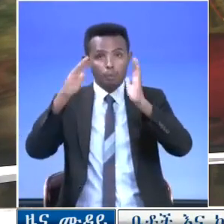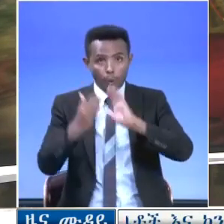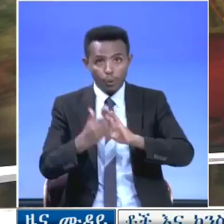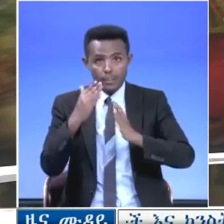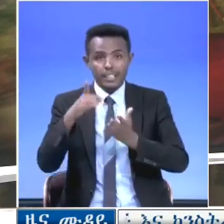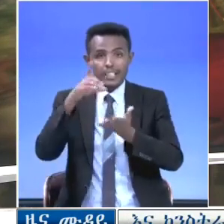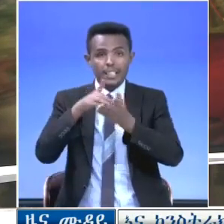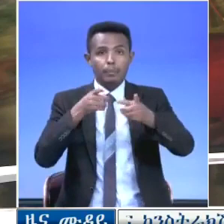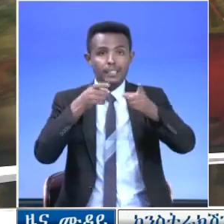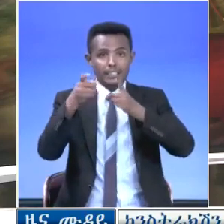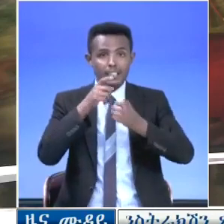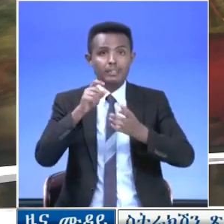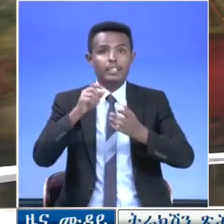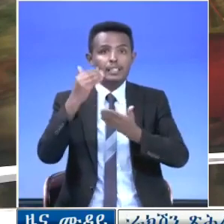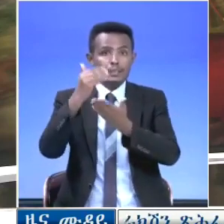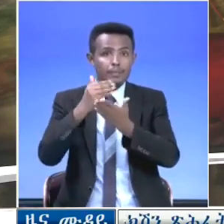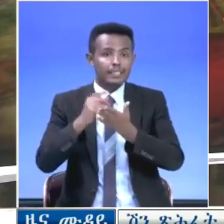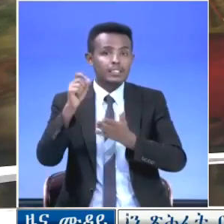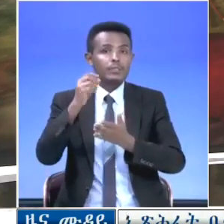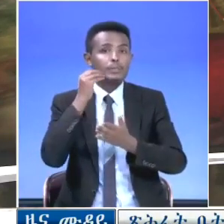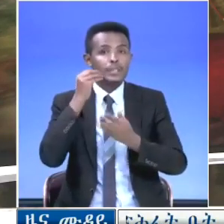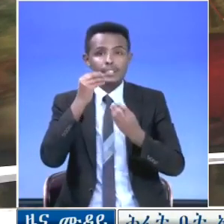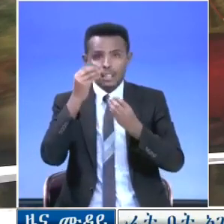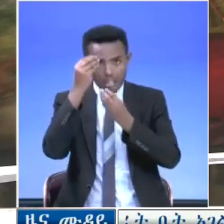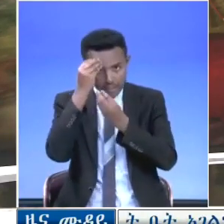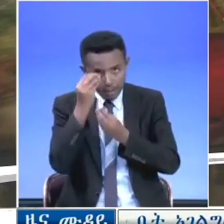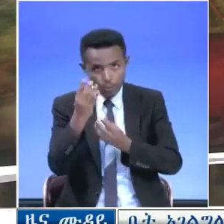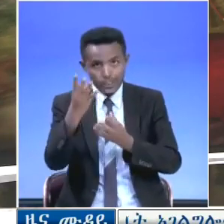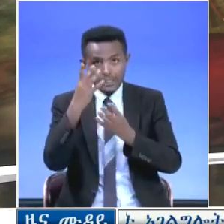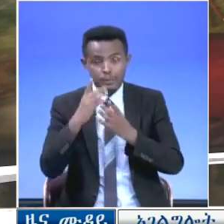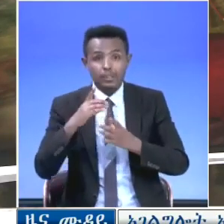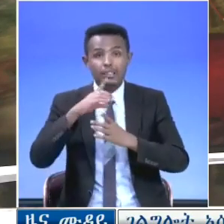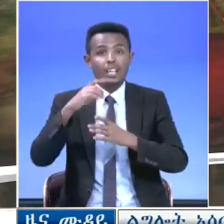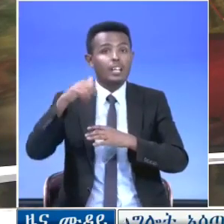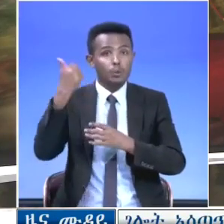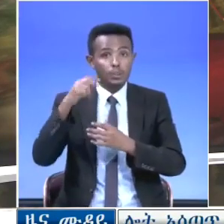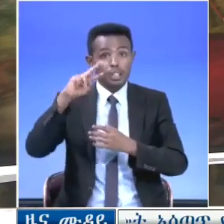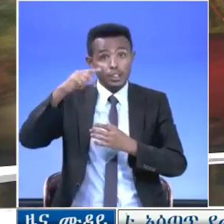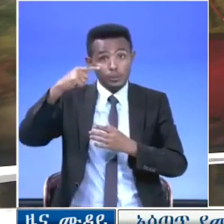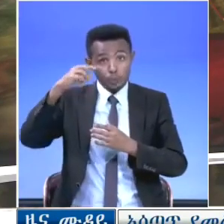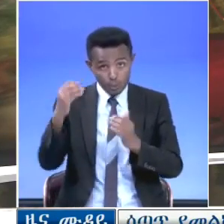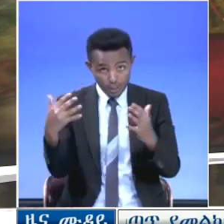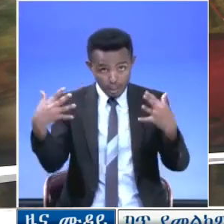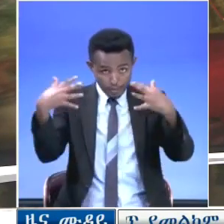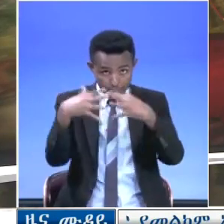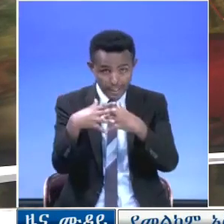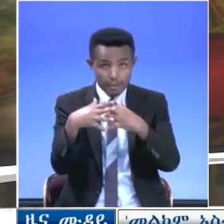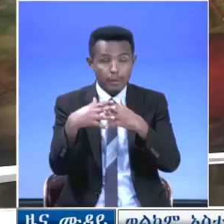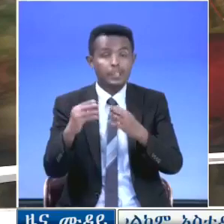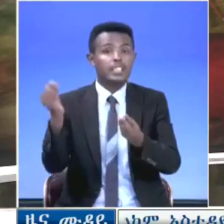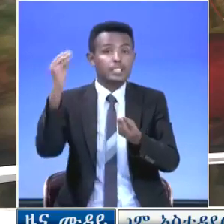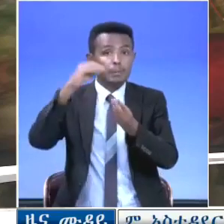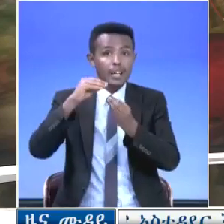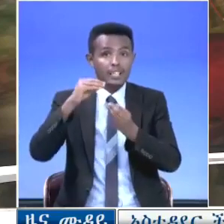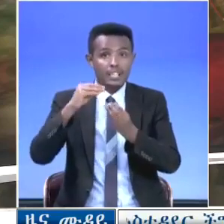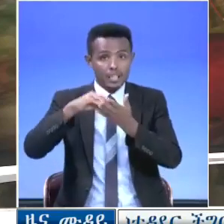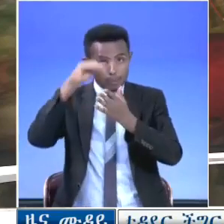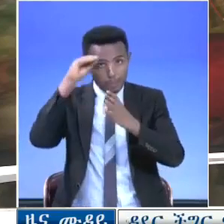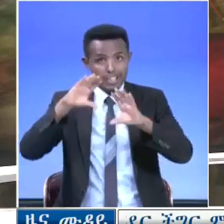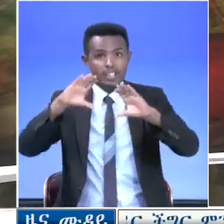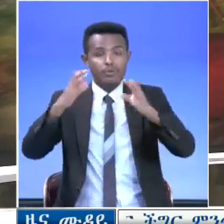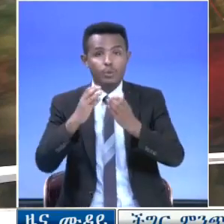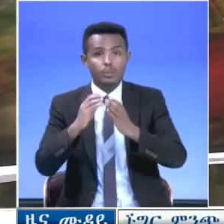የከተማ አስተዳደሩ ትምህርት ጽህፈት ቤት አስታወቀ። ትምህርት ጽህፈት ቤቱ ከሌሎች ግብረሰናይ ድርጅቶች ጋር በመተባበርም ተጨማሪ የመማሪያ